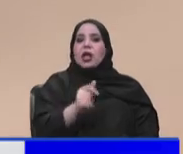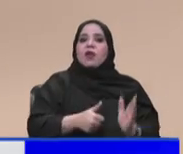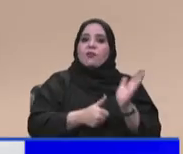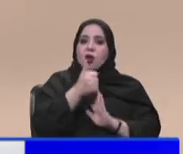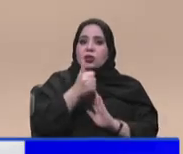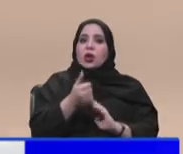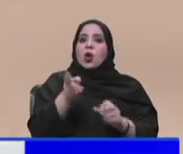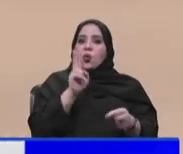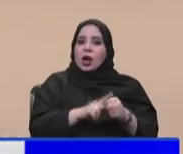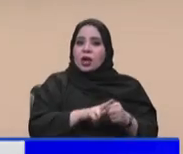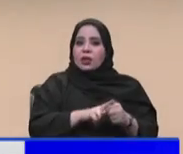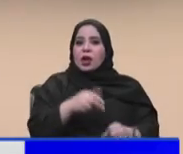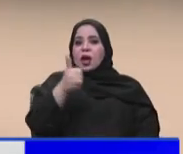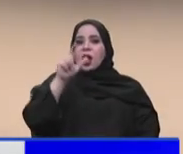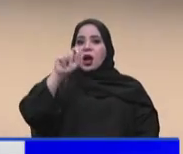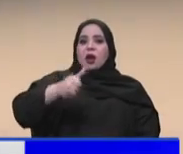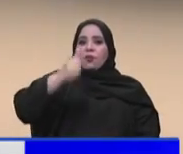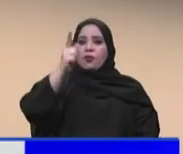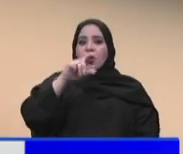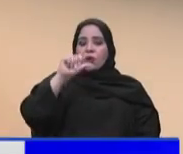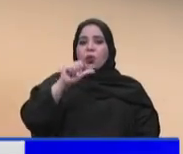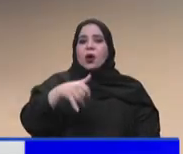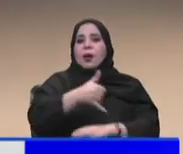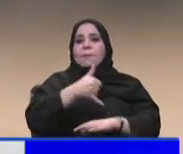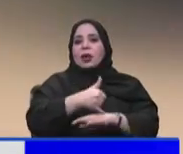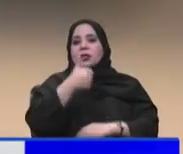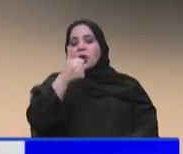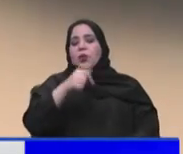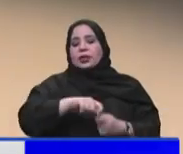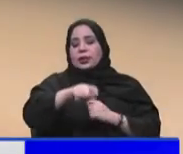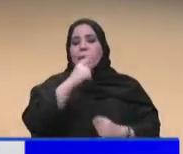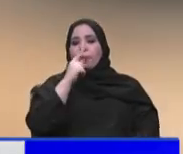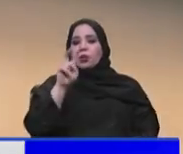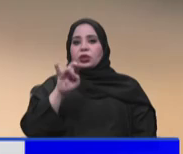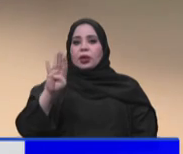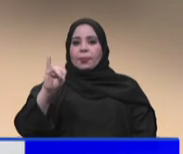الفارس ألفرو من تحقيق المركز الأول لسباق 120 كيلومتر.